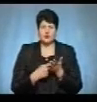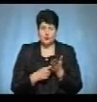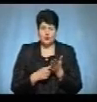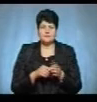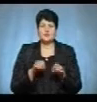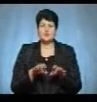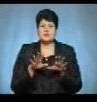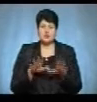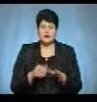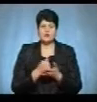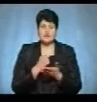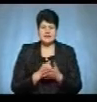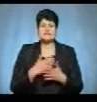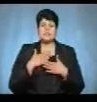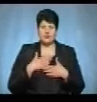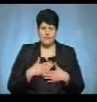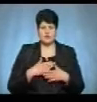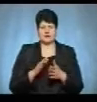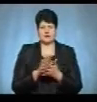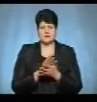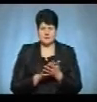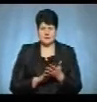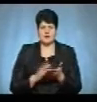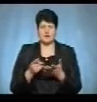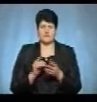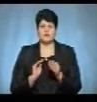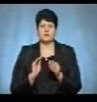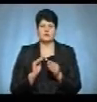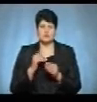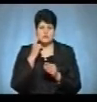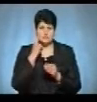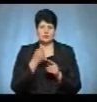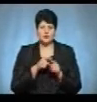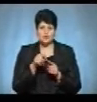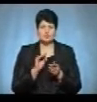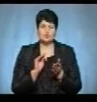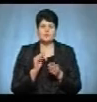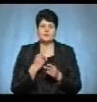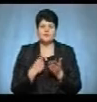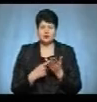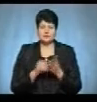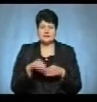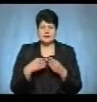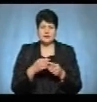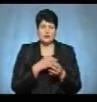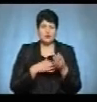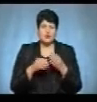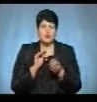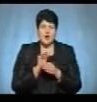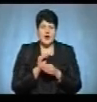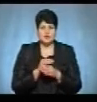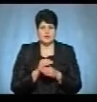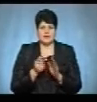постановляє ухвалу про задовольнення клопотання. Оцінку даному доказу буде надано в нарадчій кімнаті на рівні з іншими